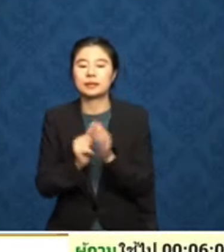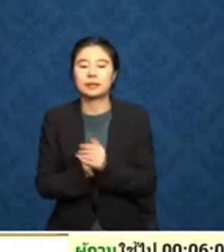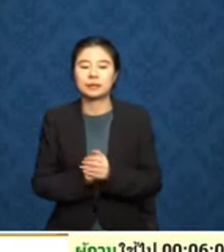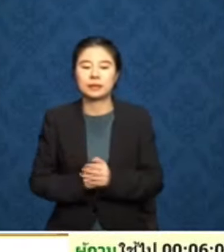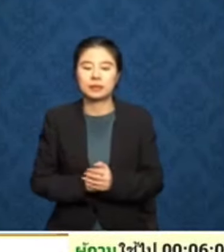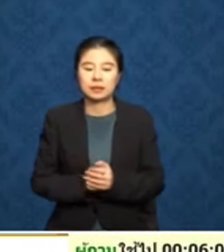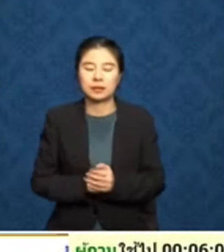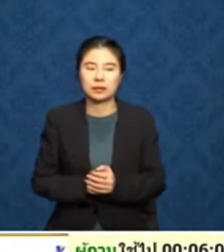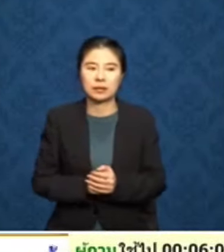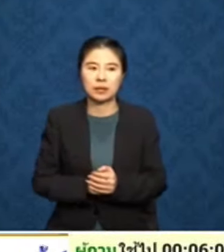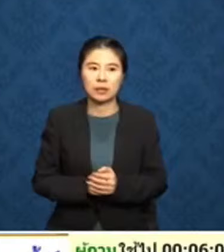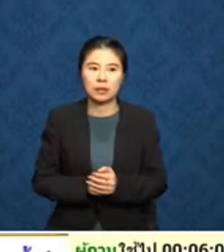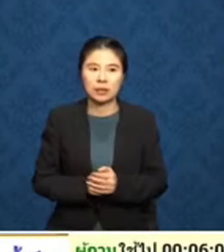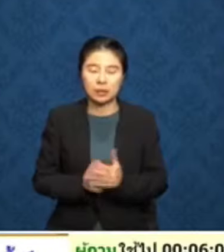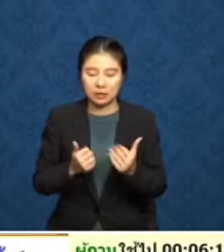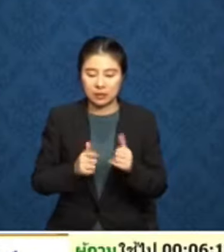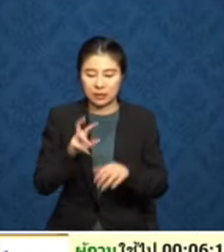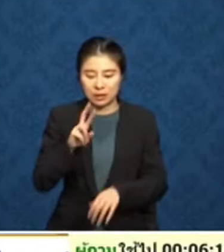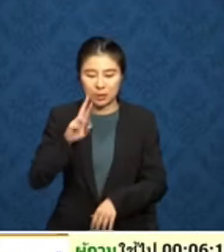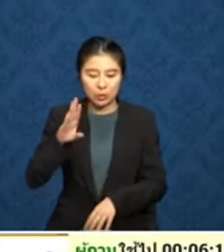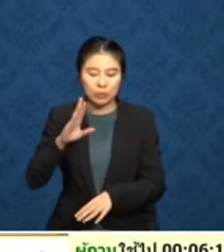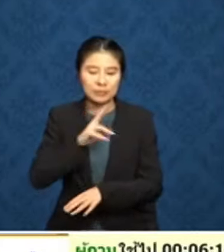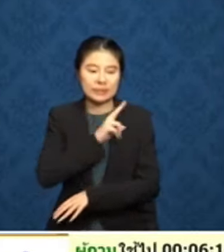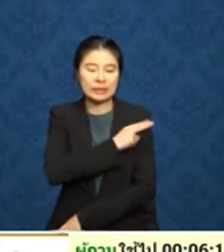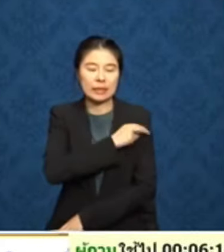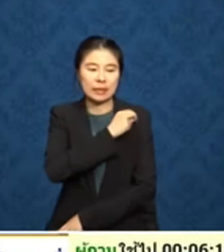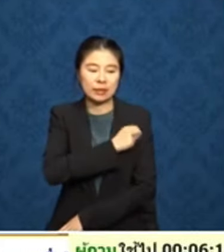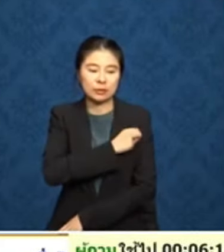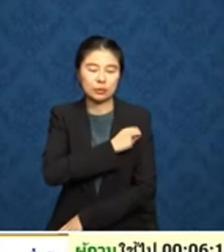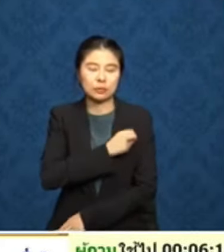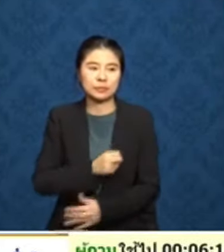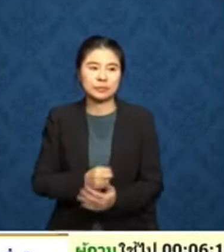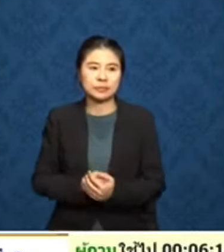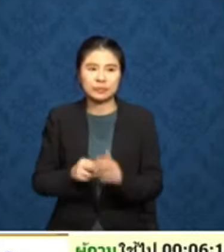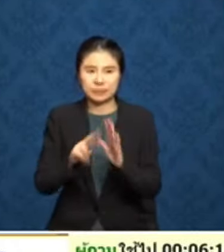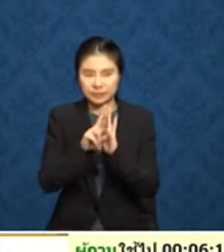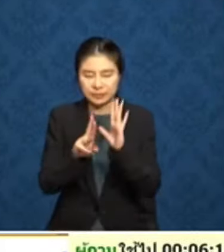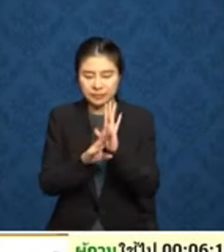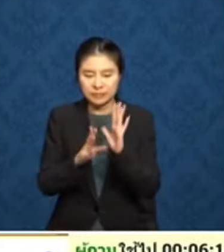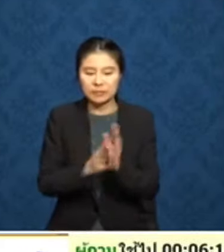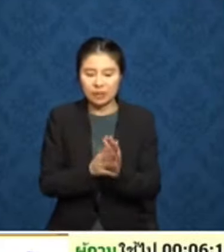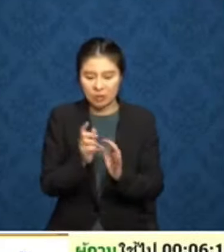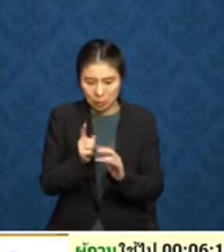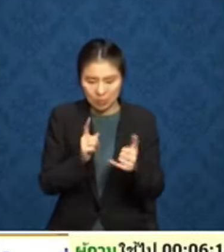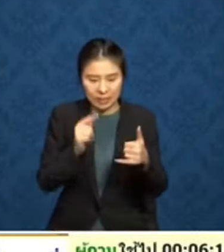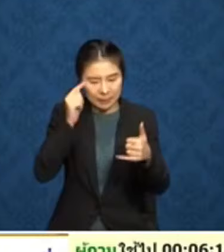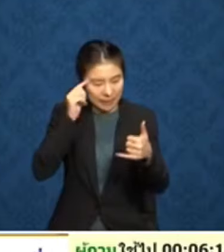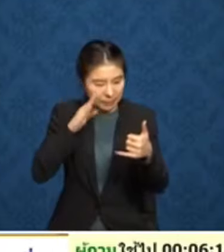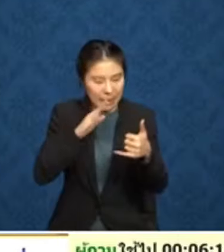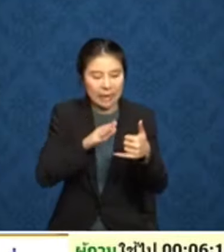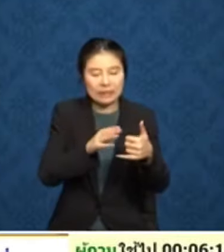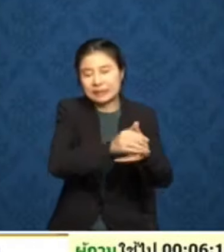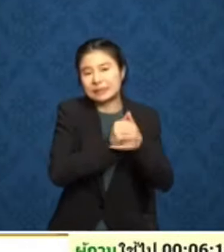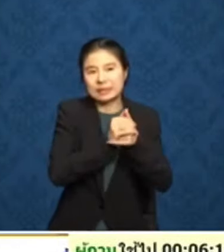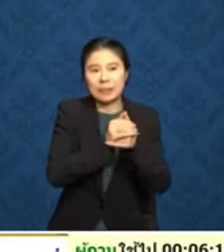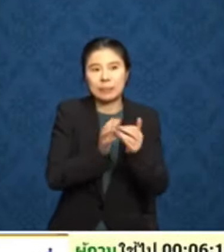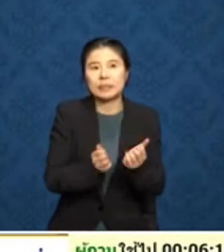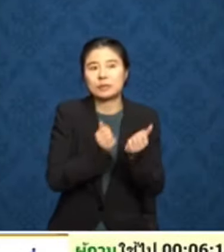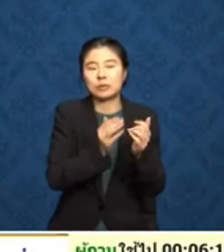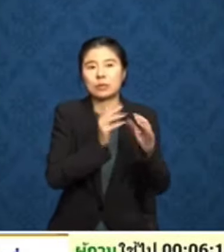ขระบบทางสาธารณสุขเองเนี่ยระเบียบอาจจะไม่ได้เอื้อให้มานะคะรับตัวคนเหล่านี้ไปนะคะส่ว